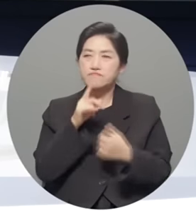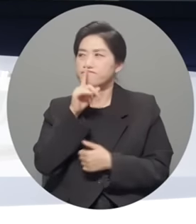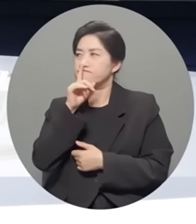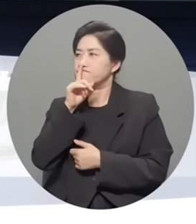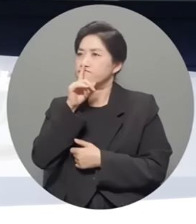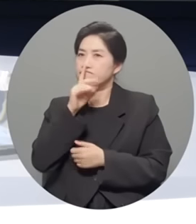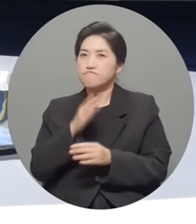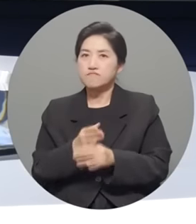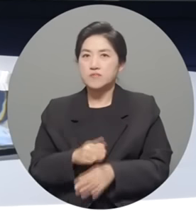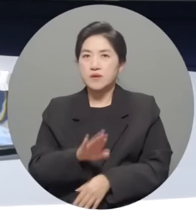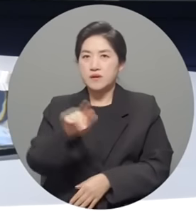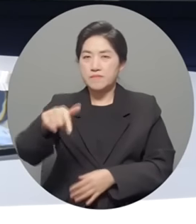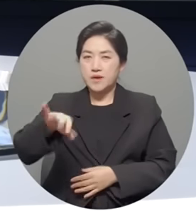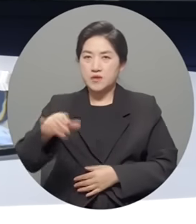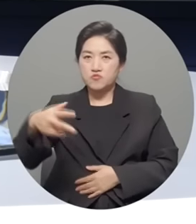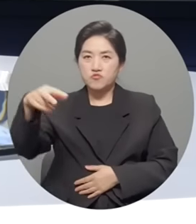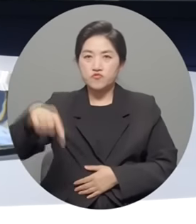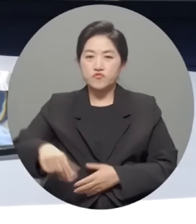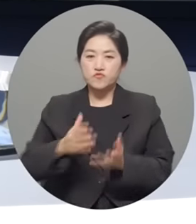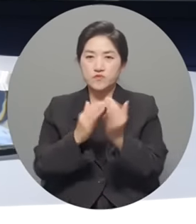있습니다. 박윤수 기자가 보도합니다.